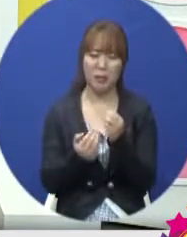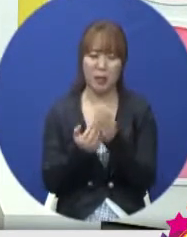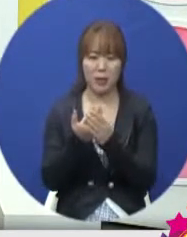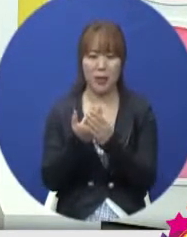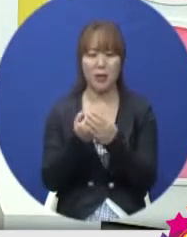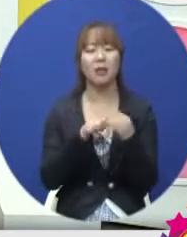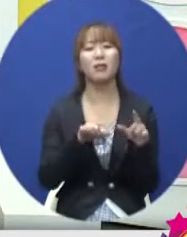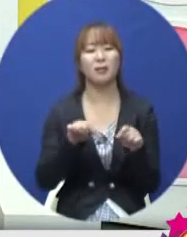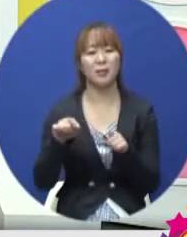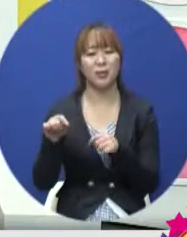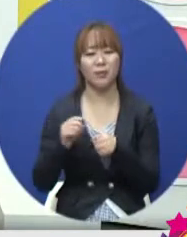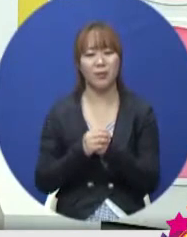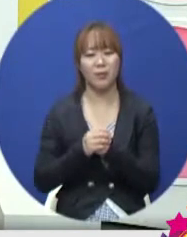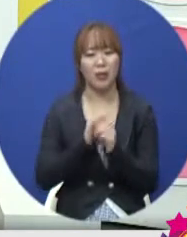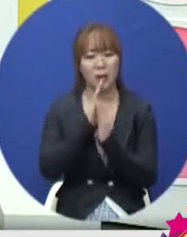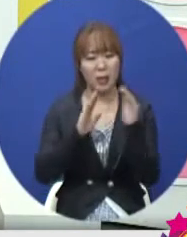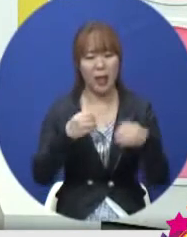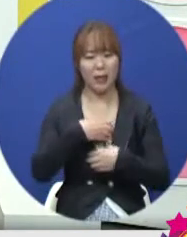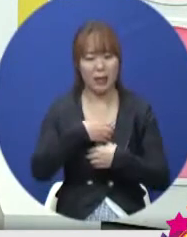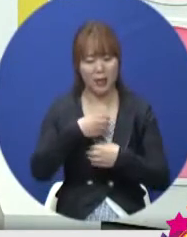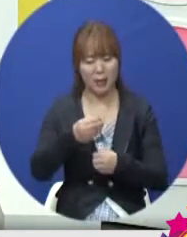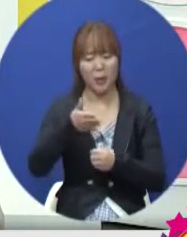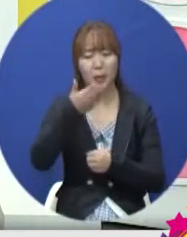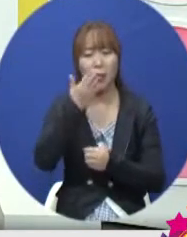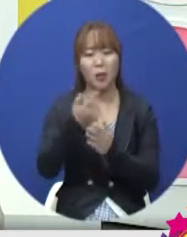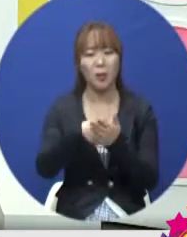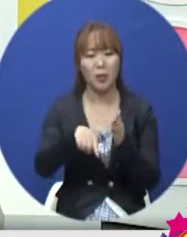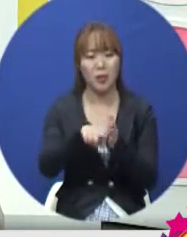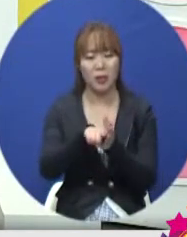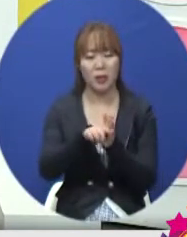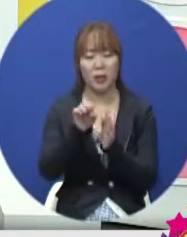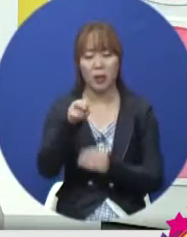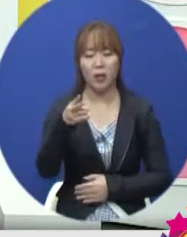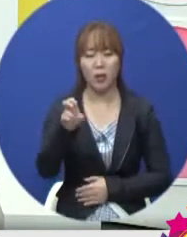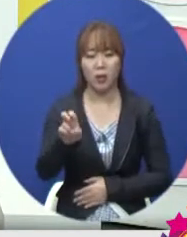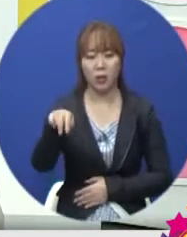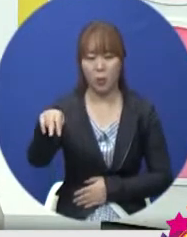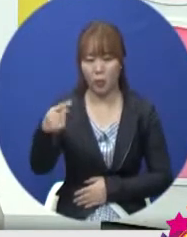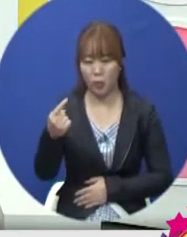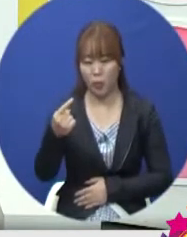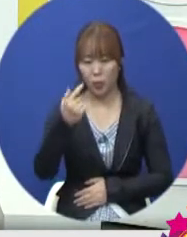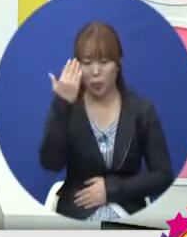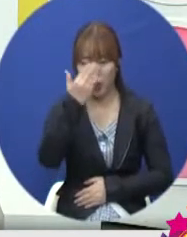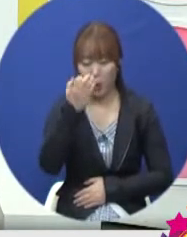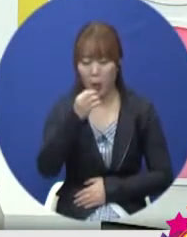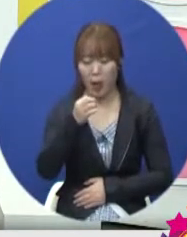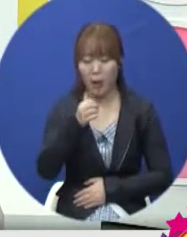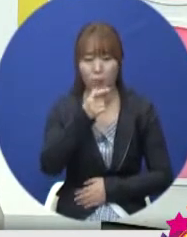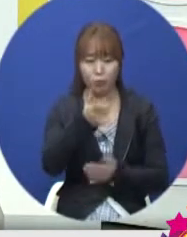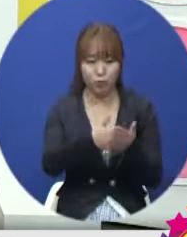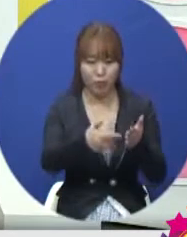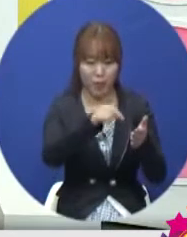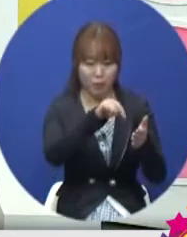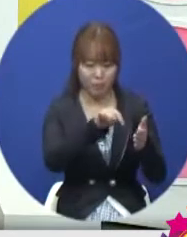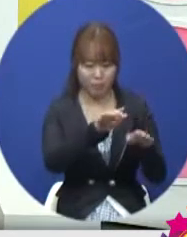유발하는 식품 중 하나인데요. 채소류를 안전하게 먹기 위해서는 염소 소독액